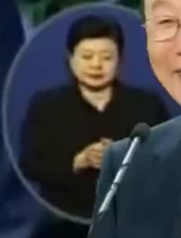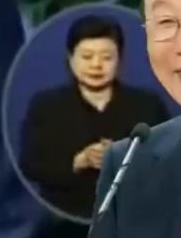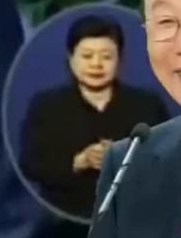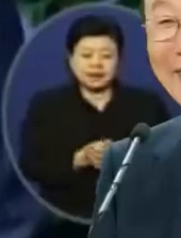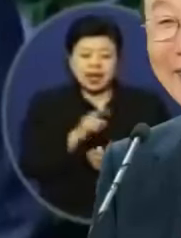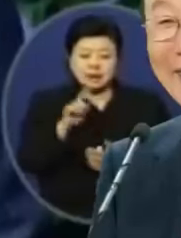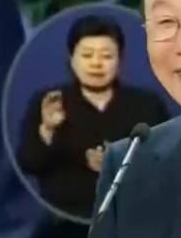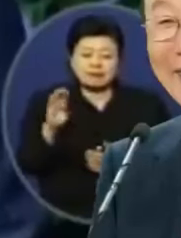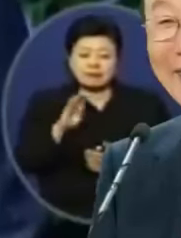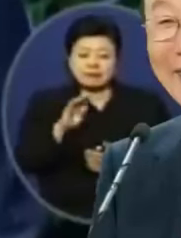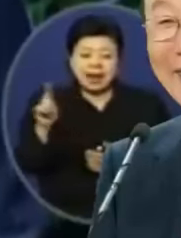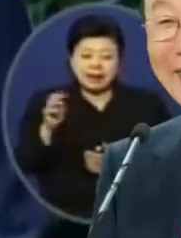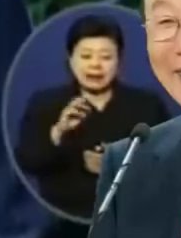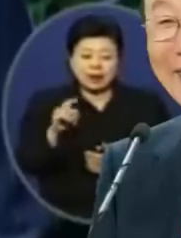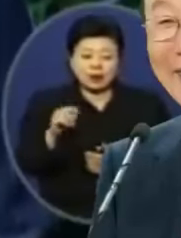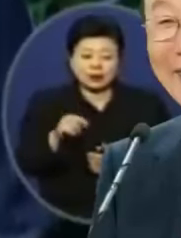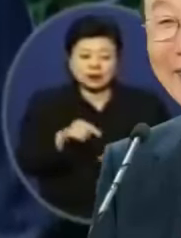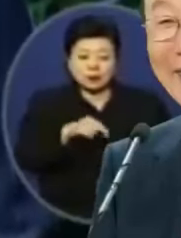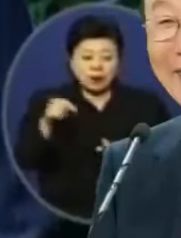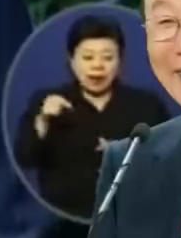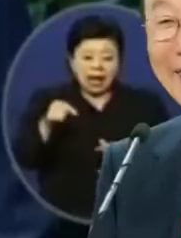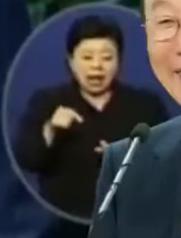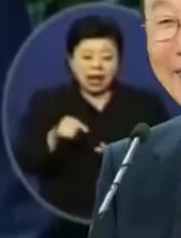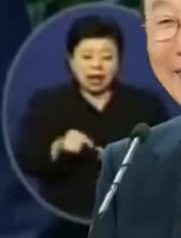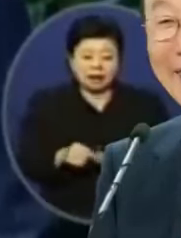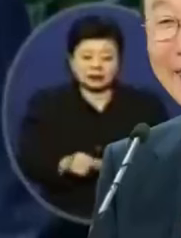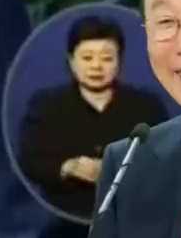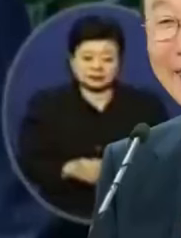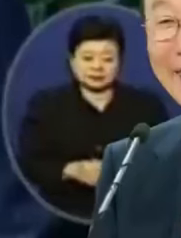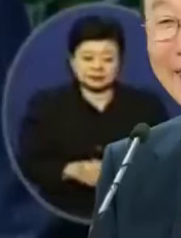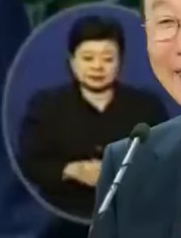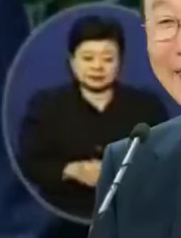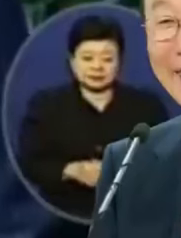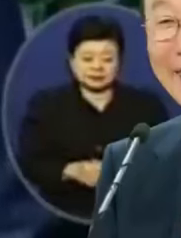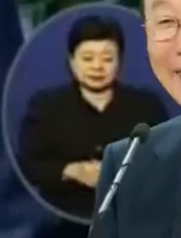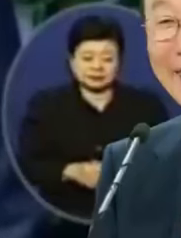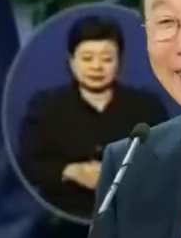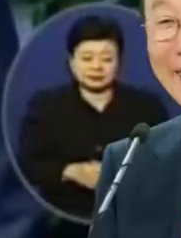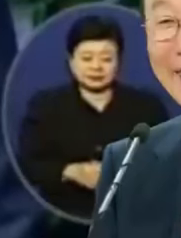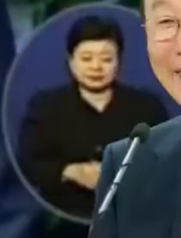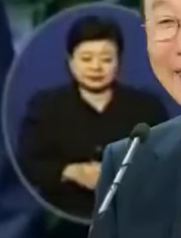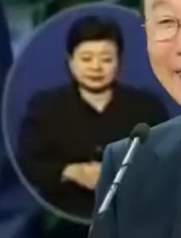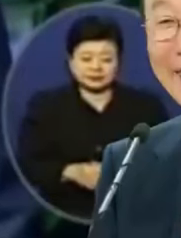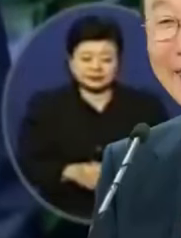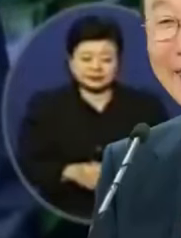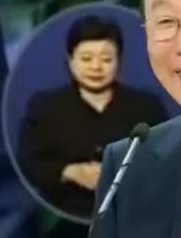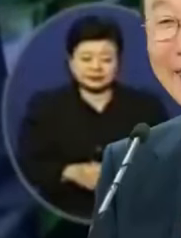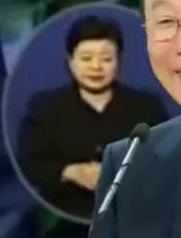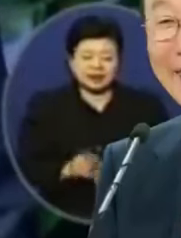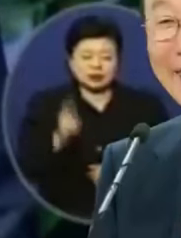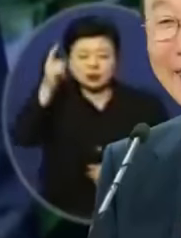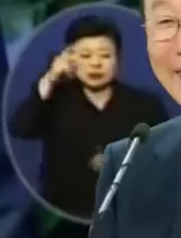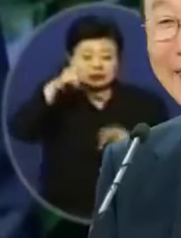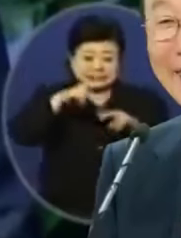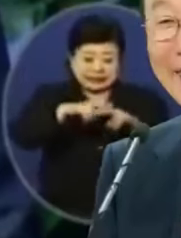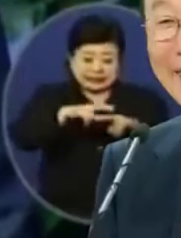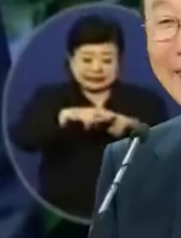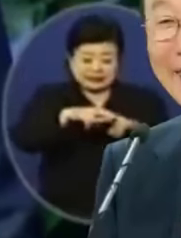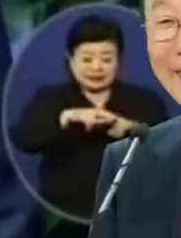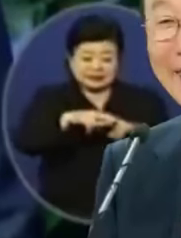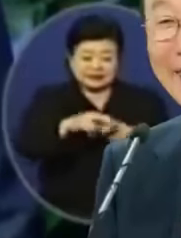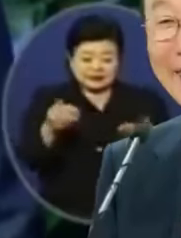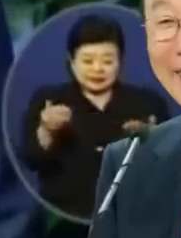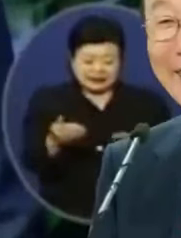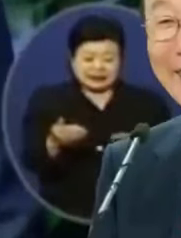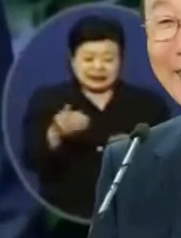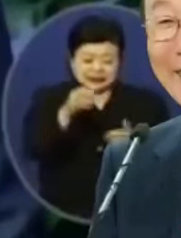바벨론에서 태감을 받고 요사이 말하면 도지 자격인 그런 위치에서 일을 하게